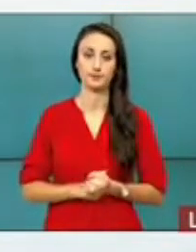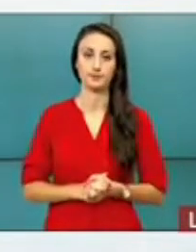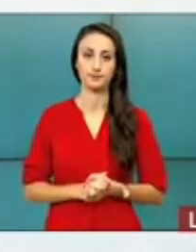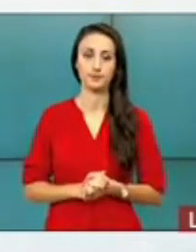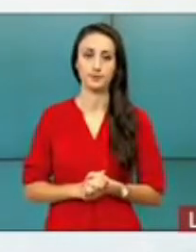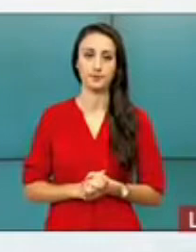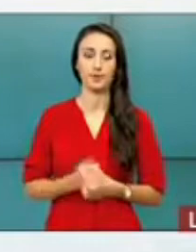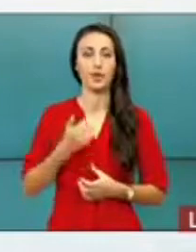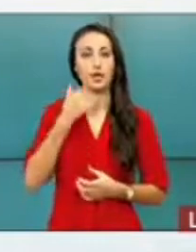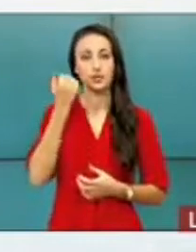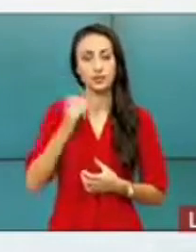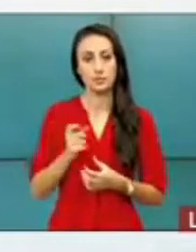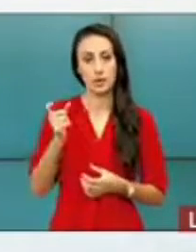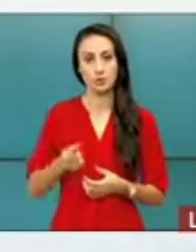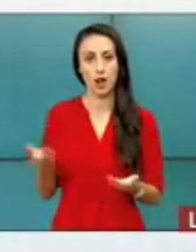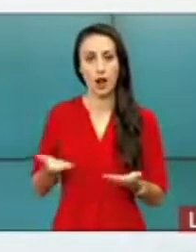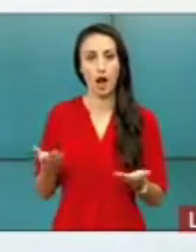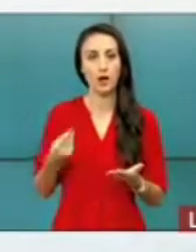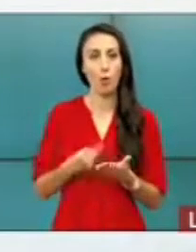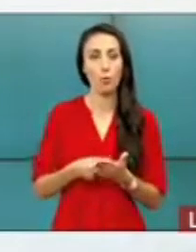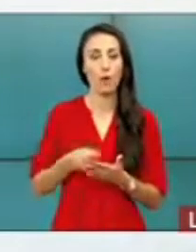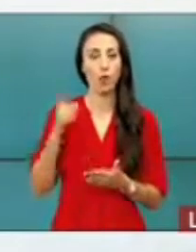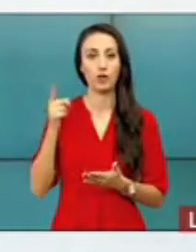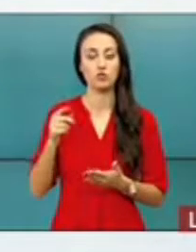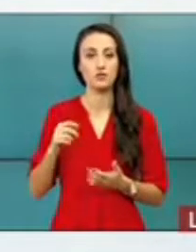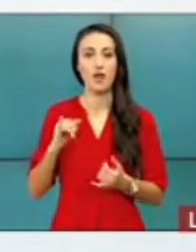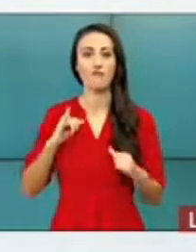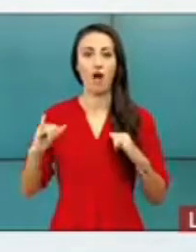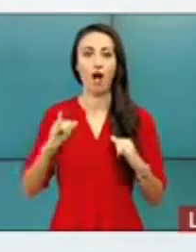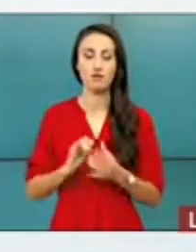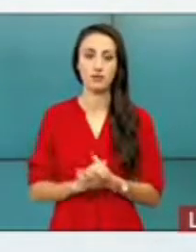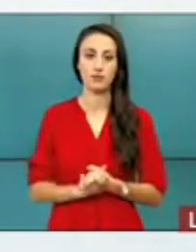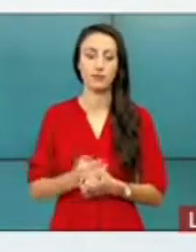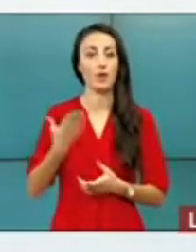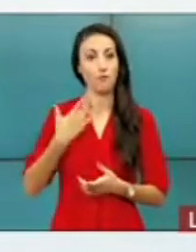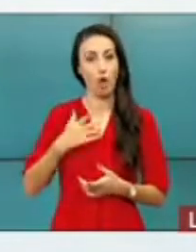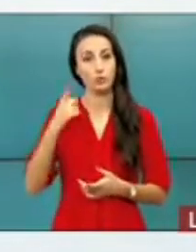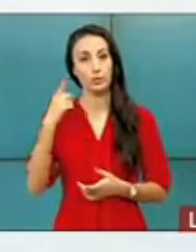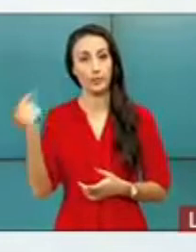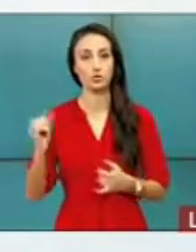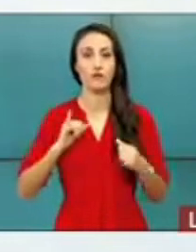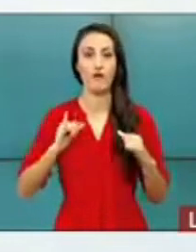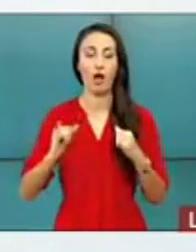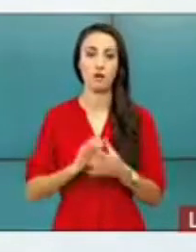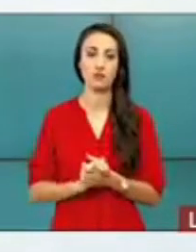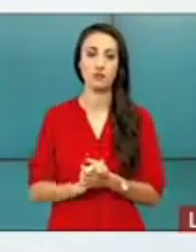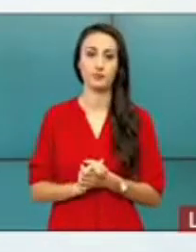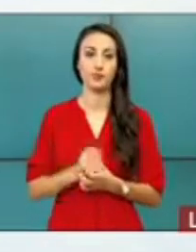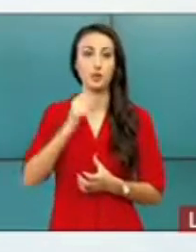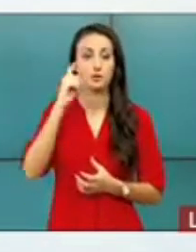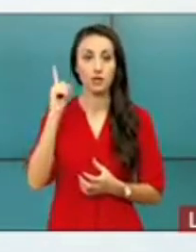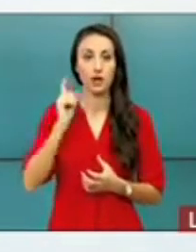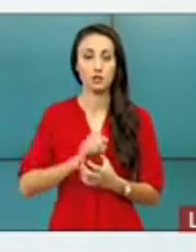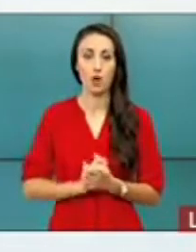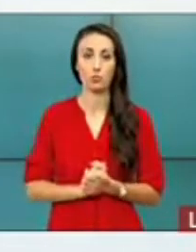în care cei care au cumpărat aceste vacanțe doreau să plece în vacanță, se trezeau că